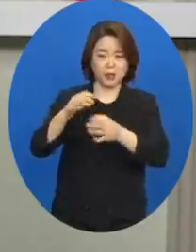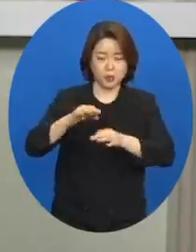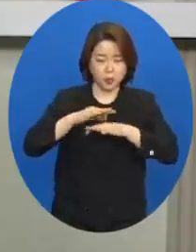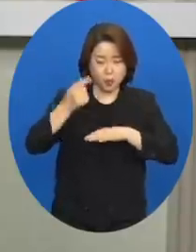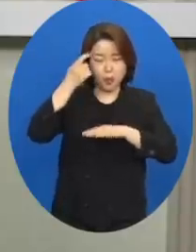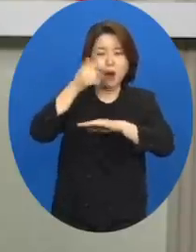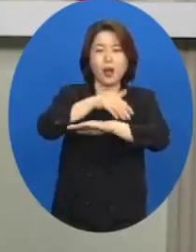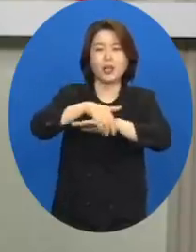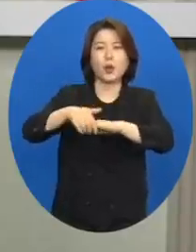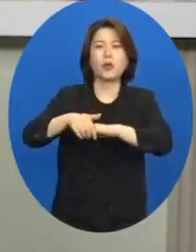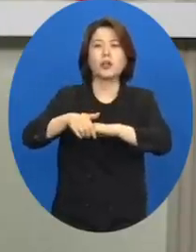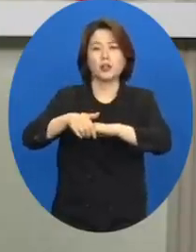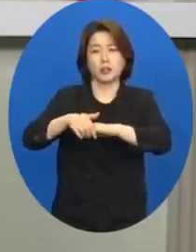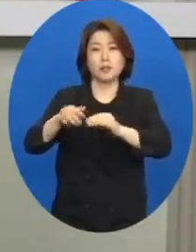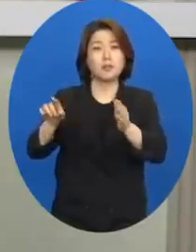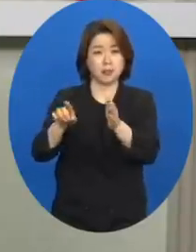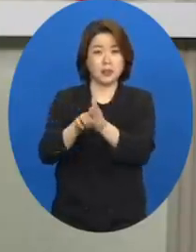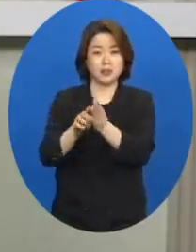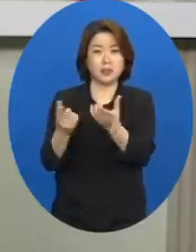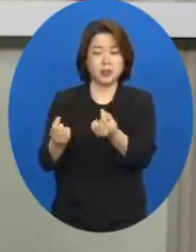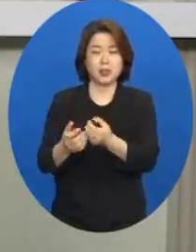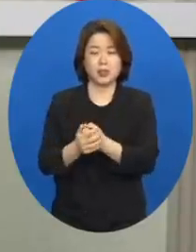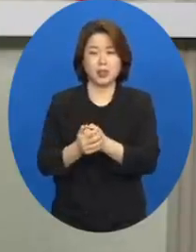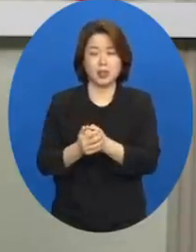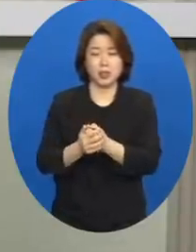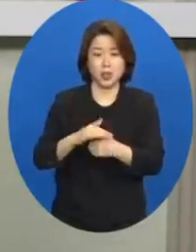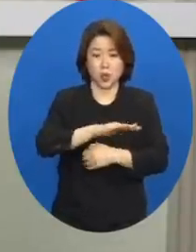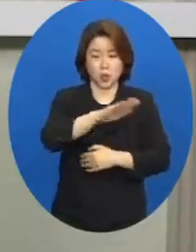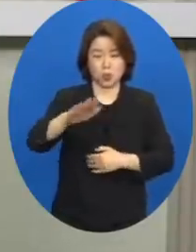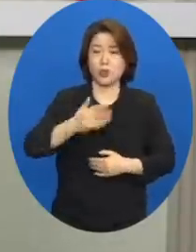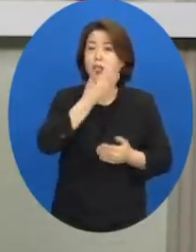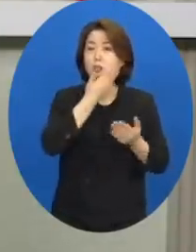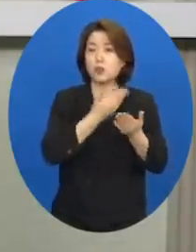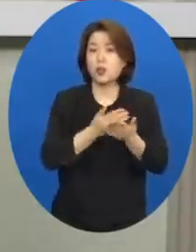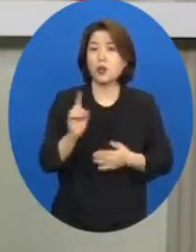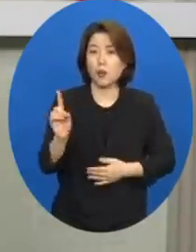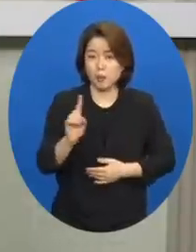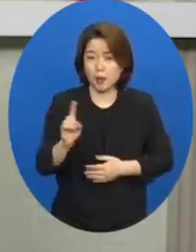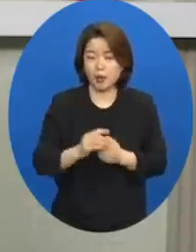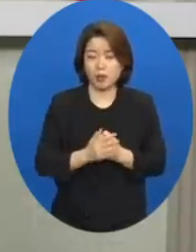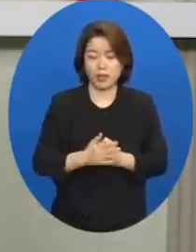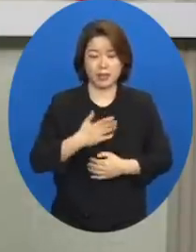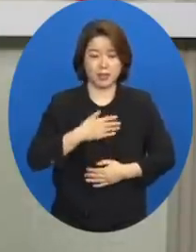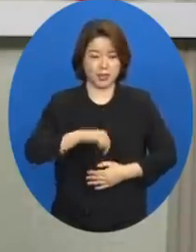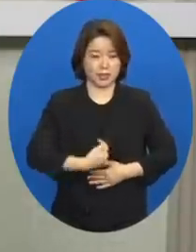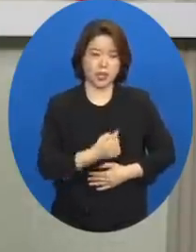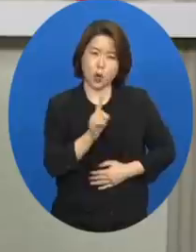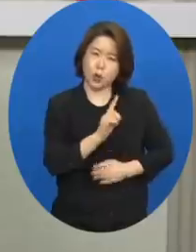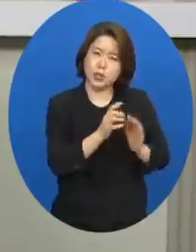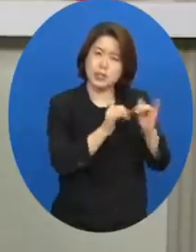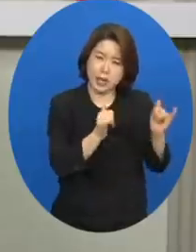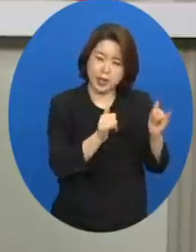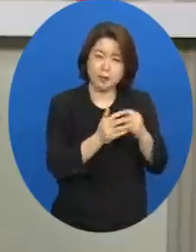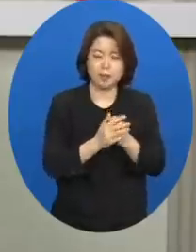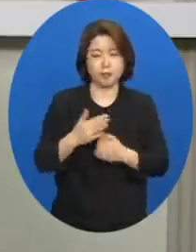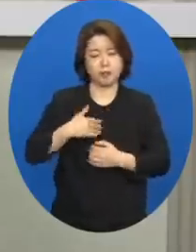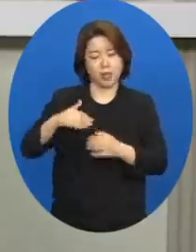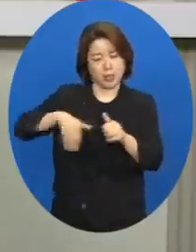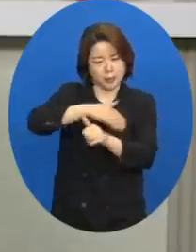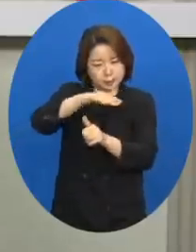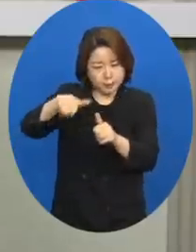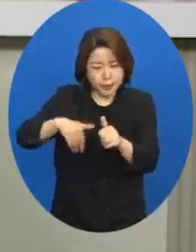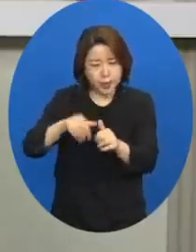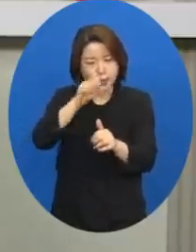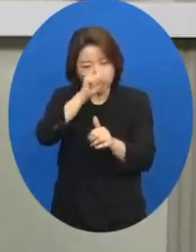있습니다 우리에게 있어서 중요한 것은 우리 자신의 어떠한 사람인가 우리의 형편이 얼마나